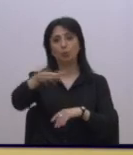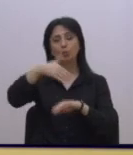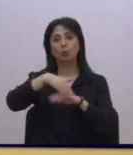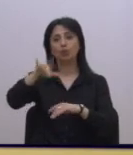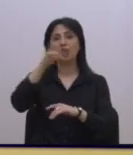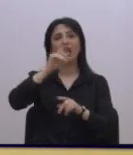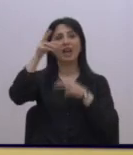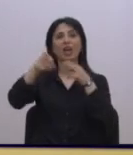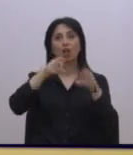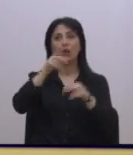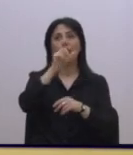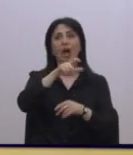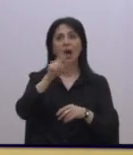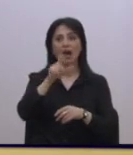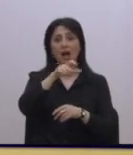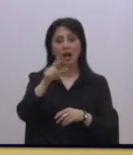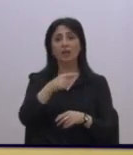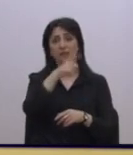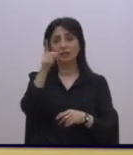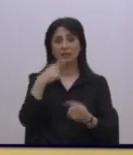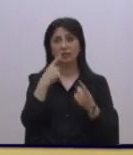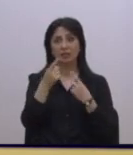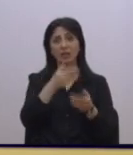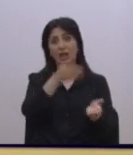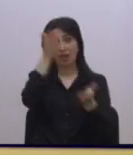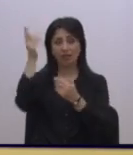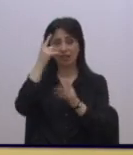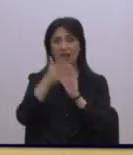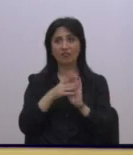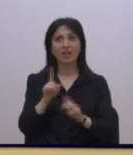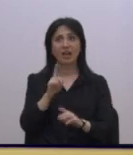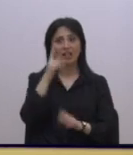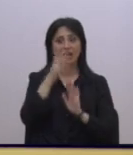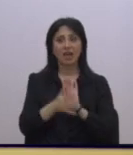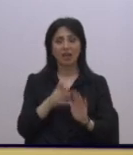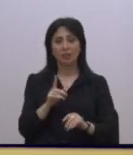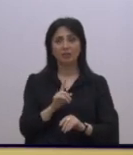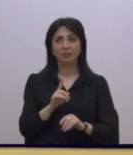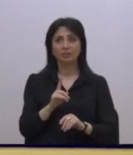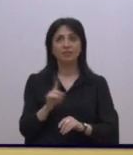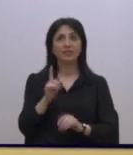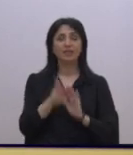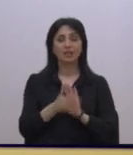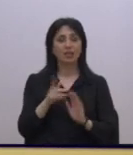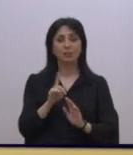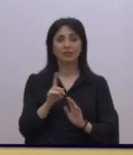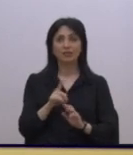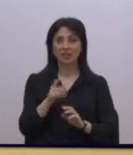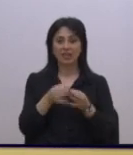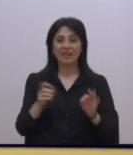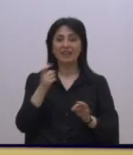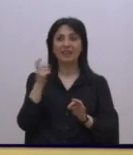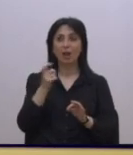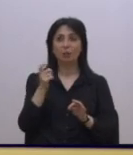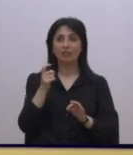გახვიდეთ, რეგიონში გახვიდეთ, ხალხთან იქნებ გახვიდეთ და გაიგებთ. იცით რას გაიგებთ? რას გაიგებთ? იცით, რომ